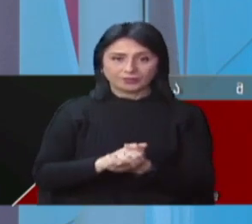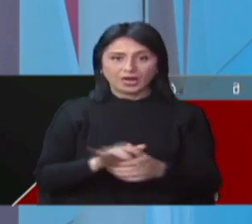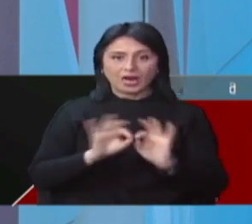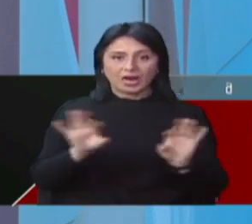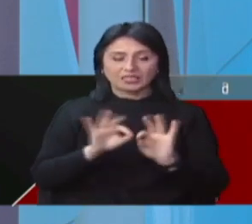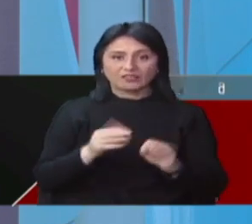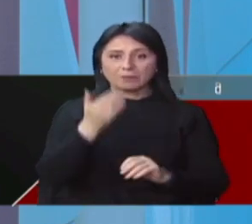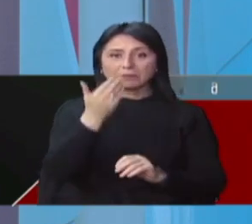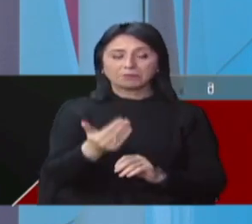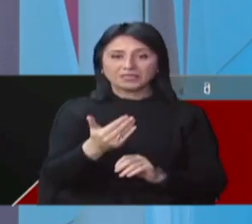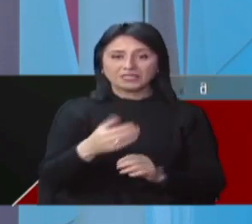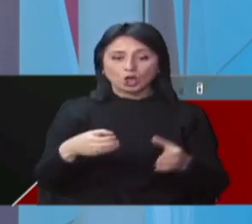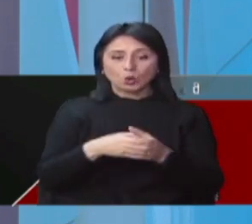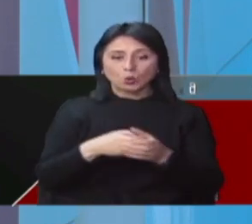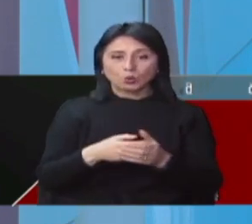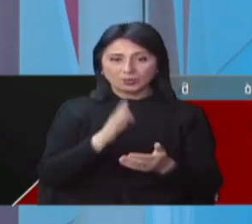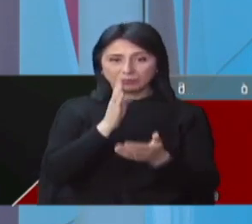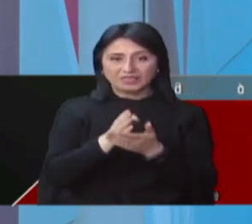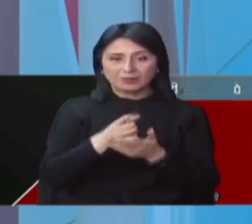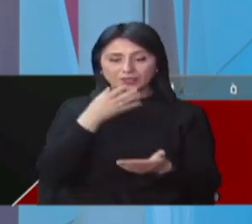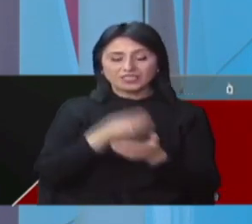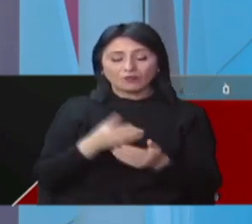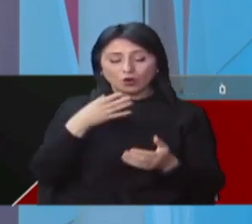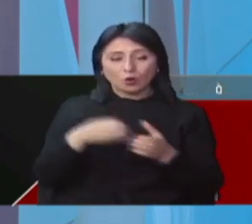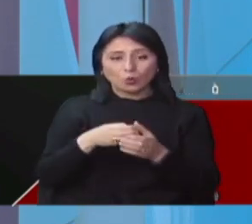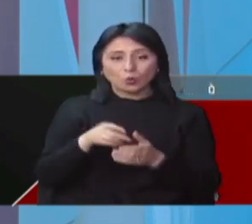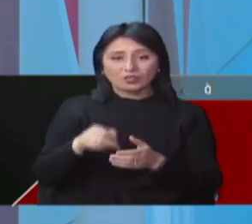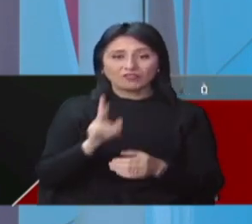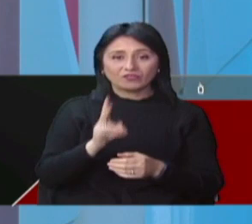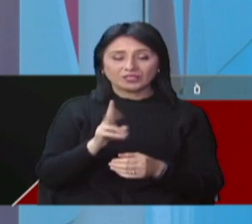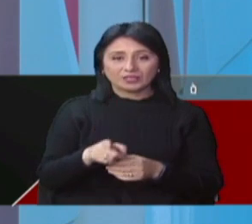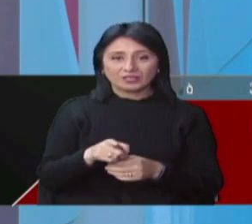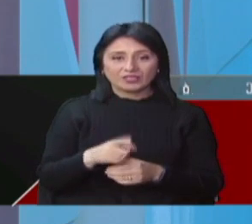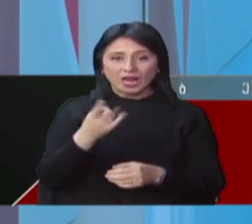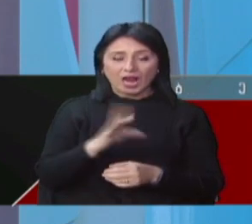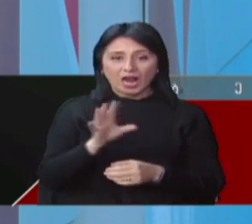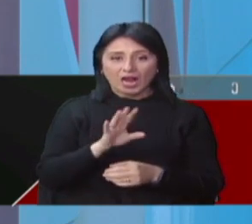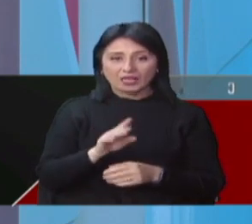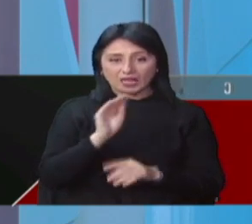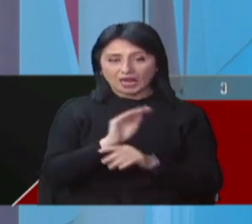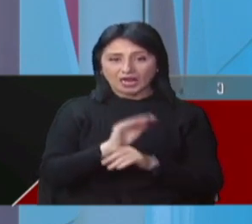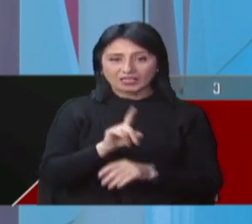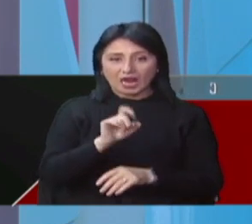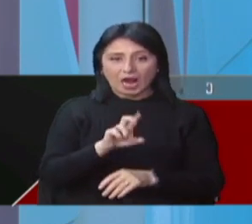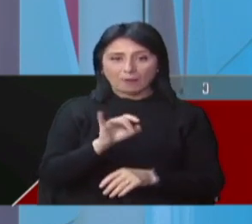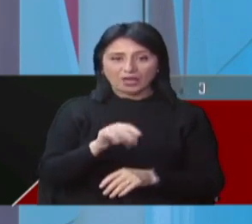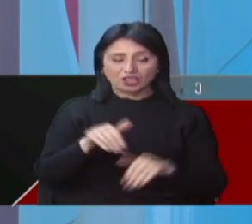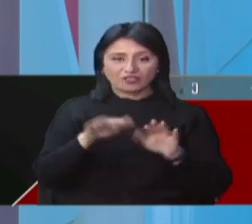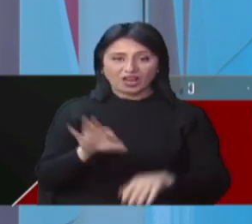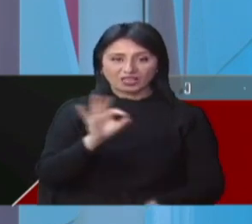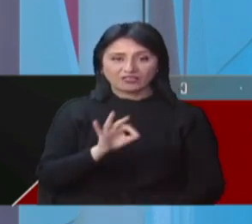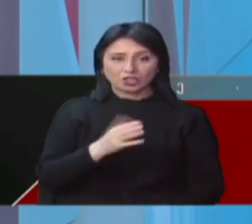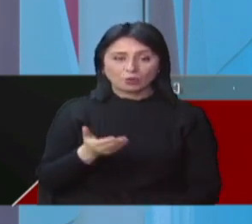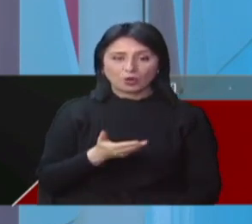იყო მისი თანაგუნდელების მისამართით გაკეთებული, იმ თანაგუნდელების, რომლებმაც არაერთხელ გააკრიტიკეს ლევან ხაბეიშვილის